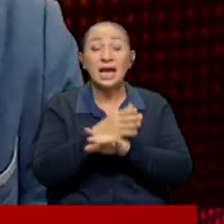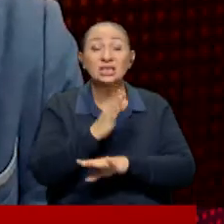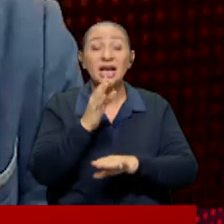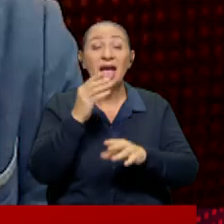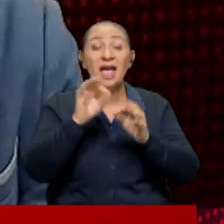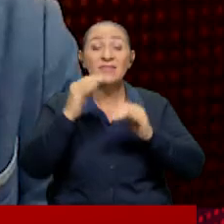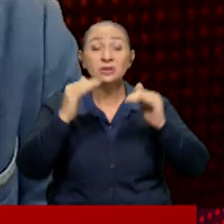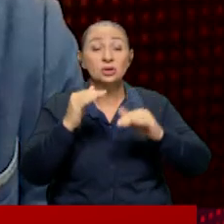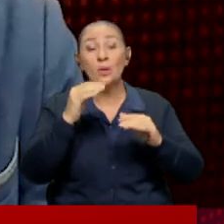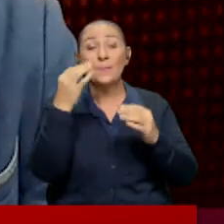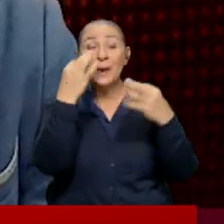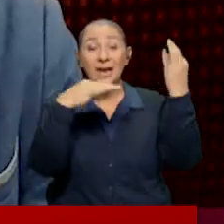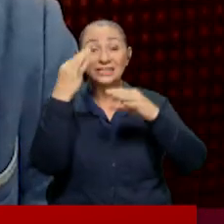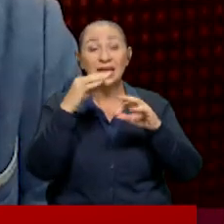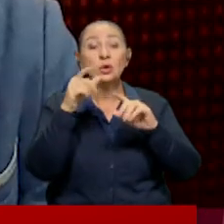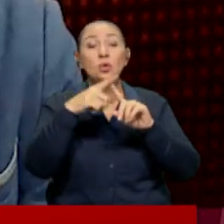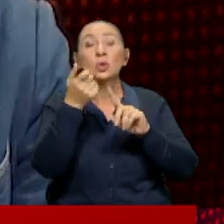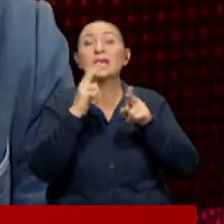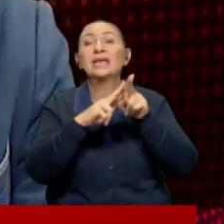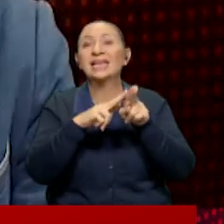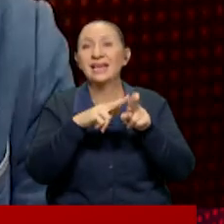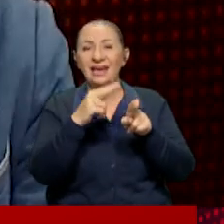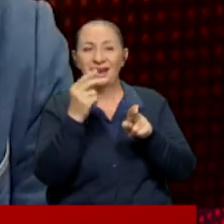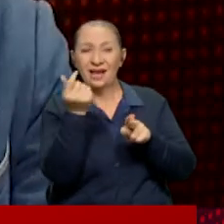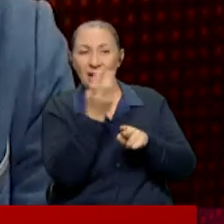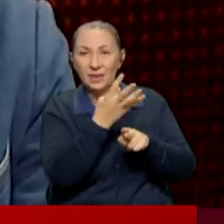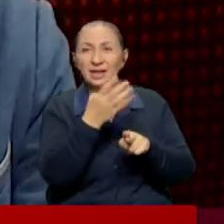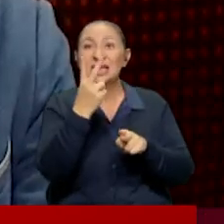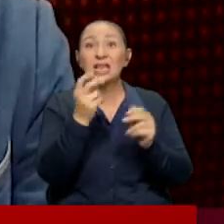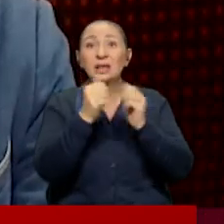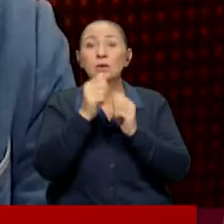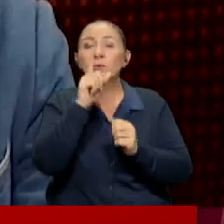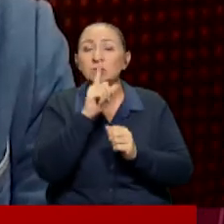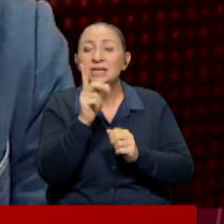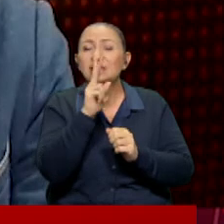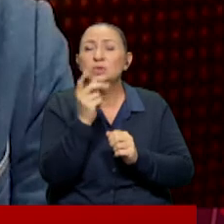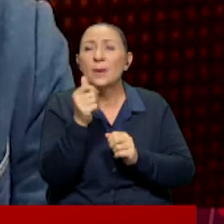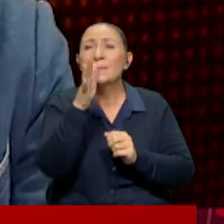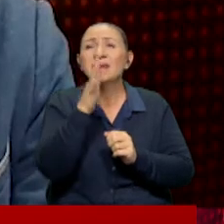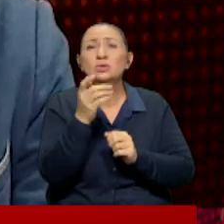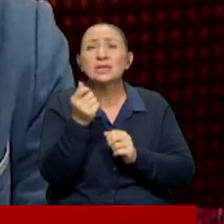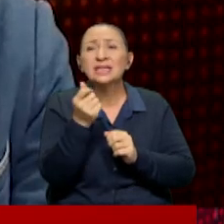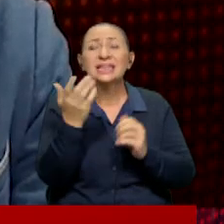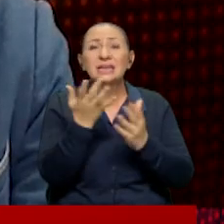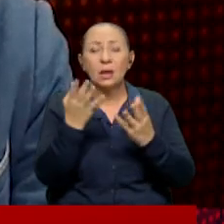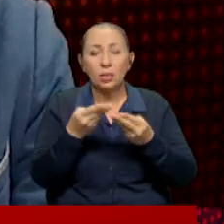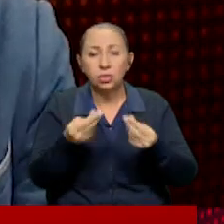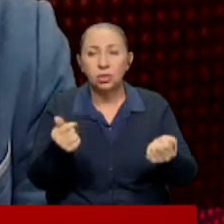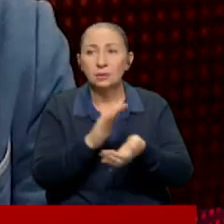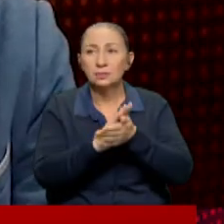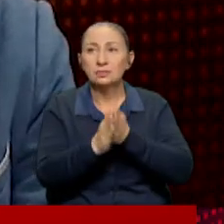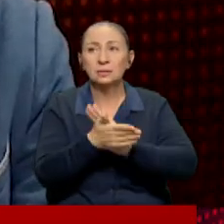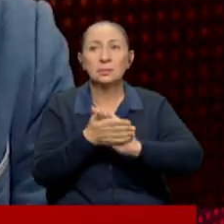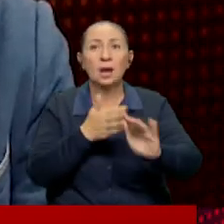makyajlı TÜİK rakamlarının en az iki katı. Elindeki 100 liranın, 200 liranın, 500 liranın nasıl eridiğini